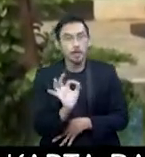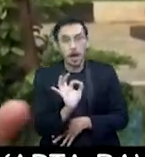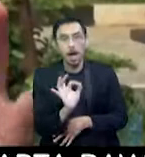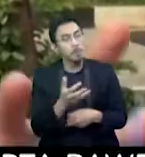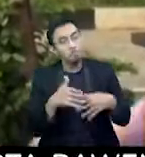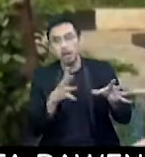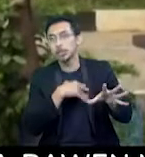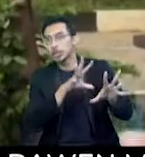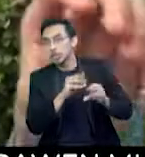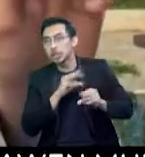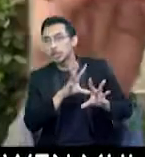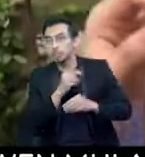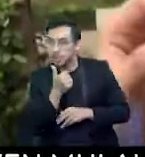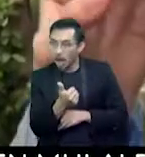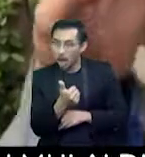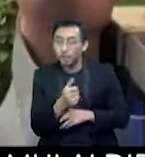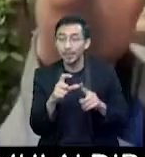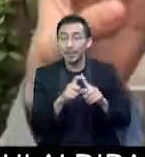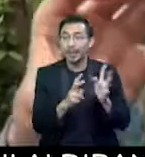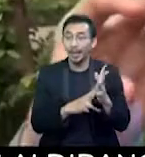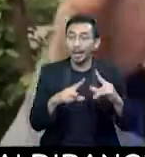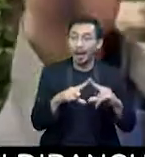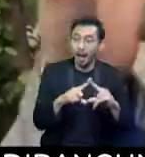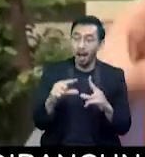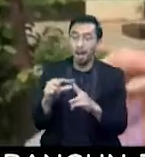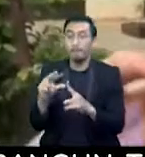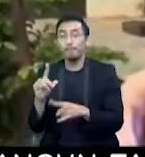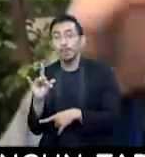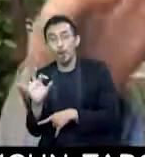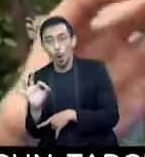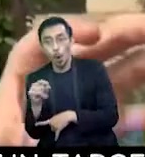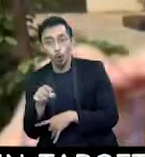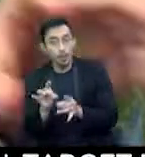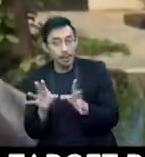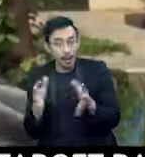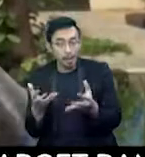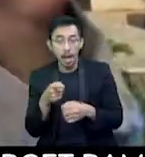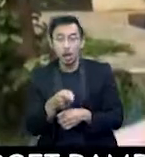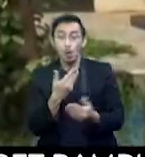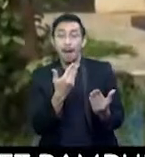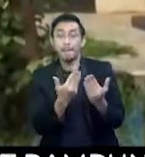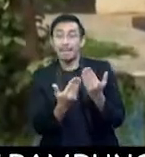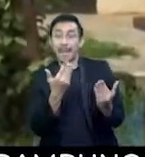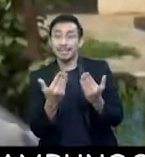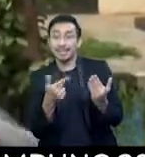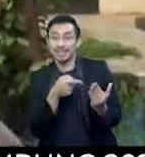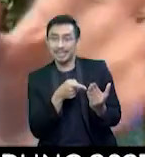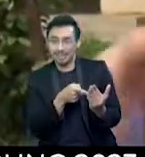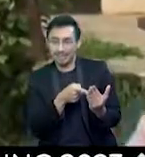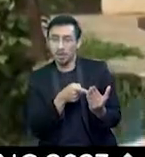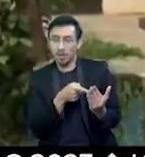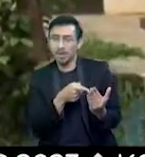uniknya di DNA Pro itu uang di dalam aplikasinya masih utuh, namun tidak dapat di WD,